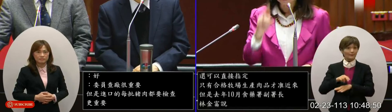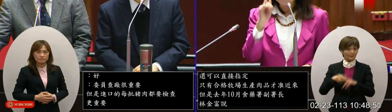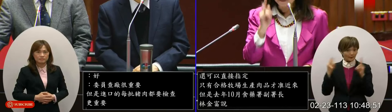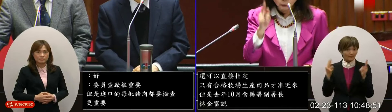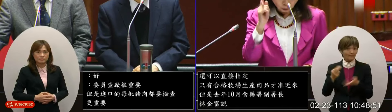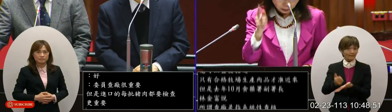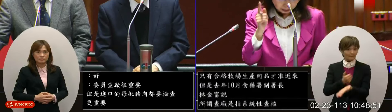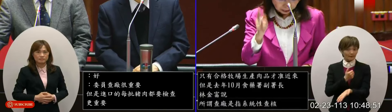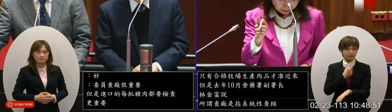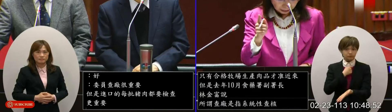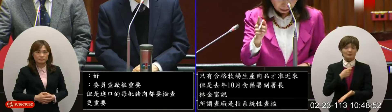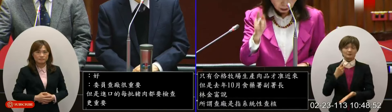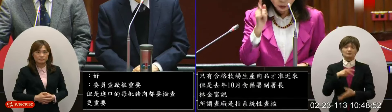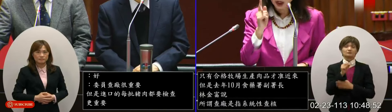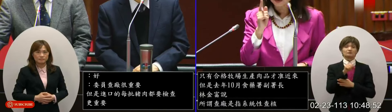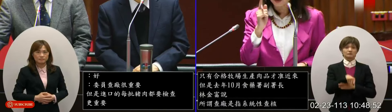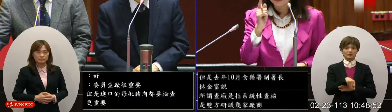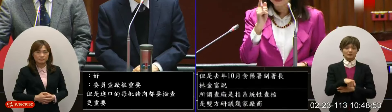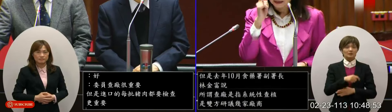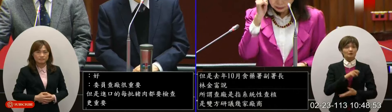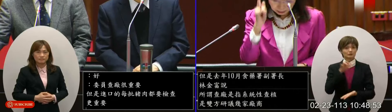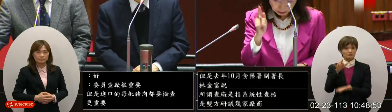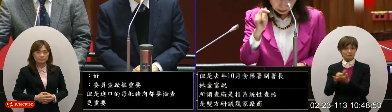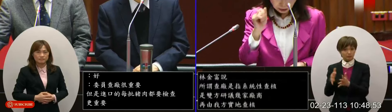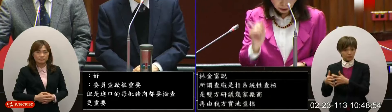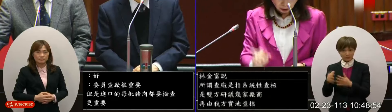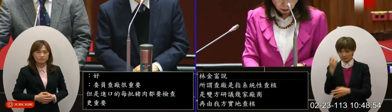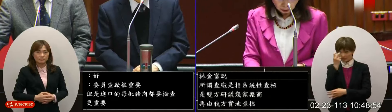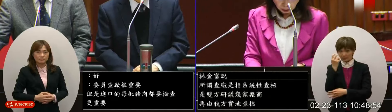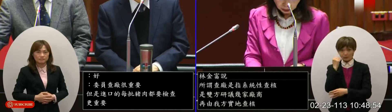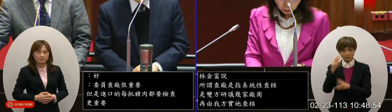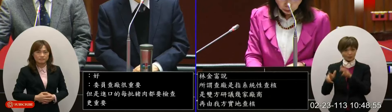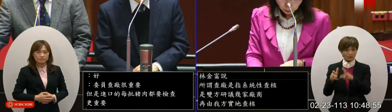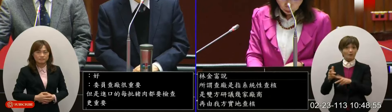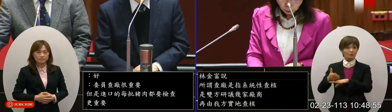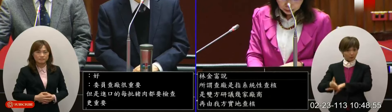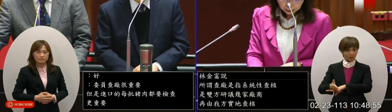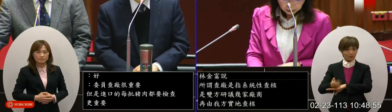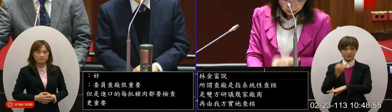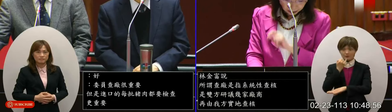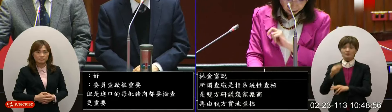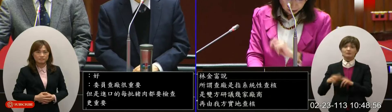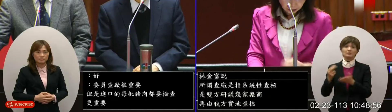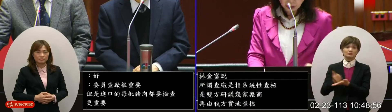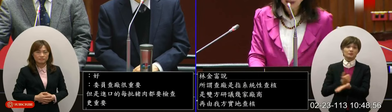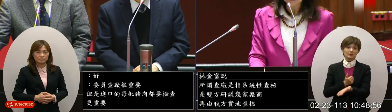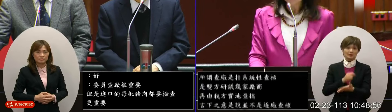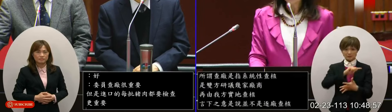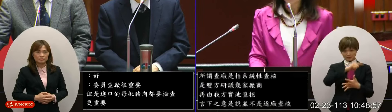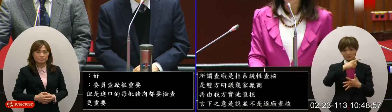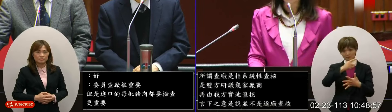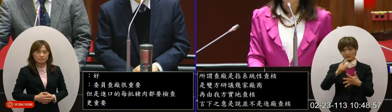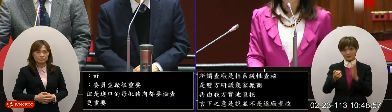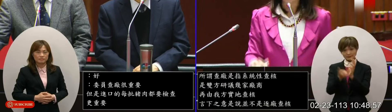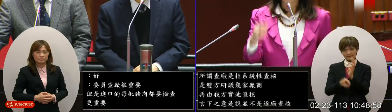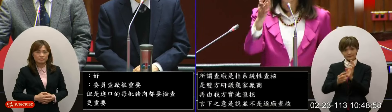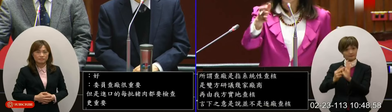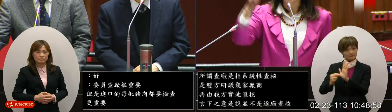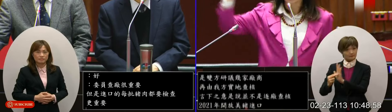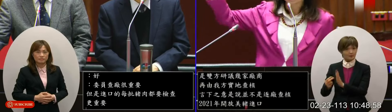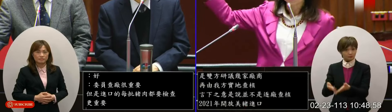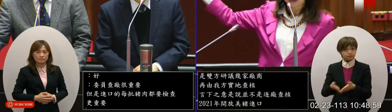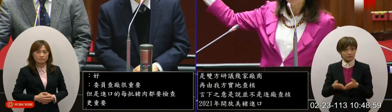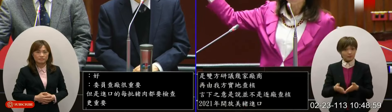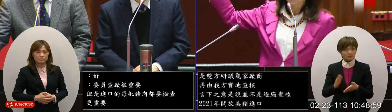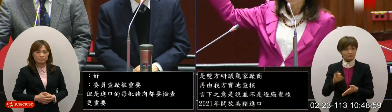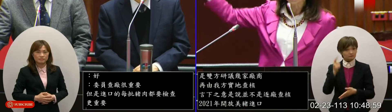承诺会赴美查厂，通过的才可以进口，也就是主厂查验的精神。请问院长，您